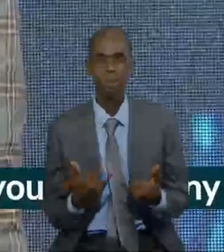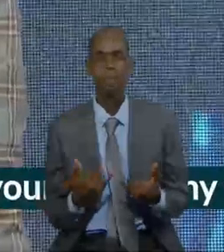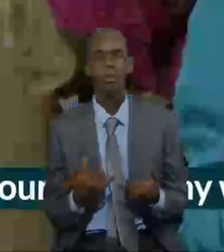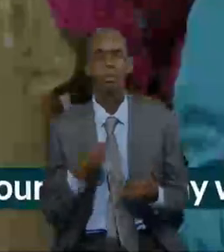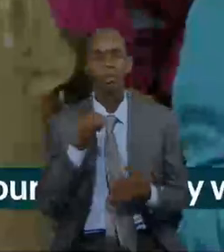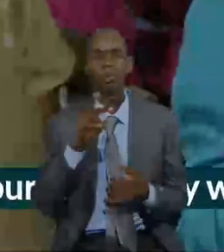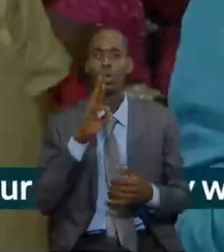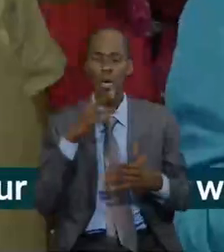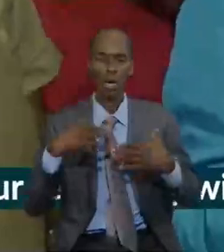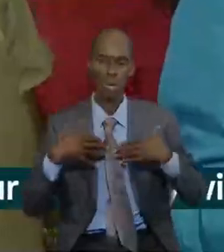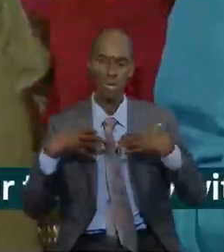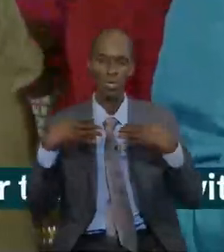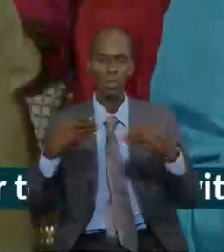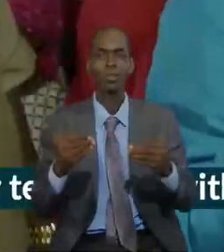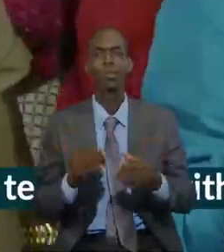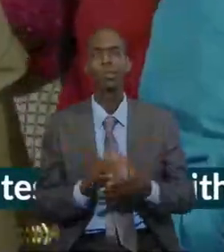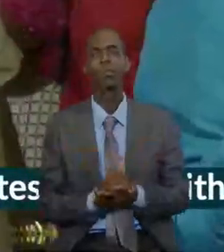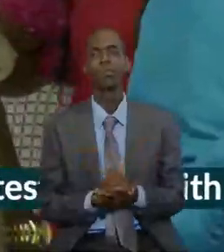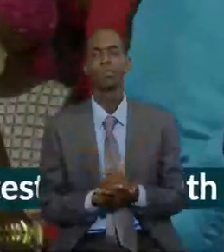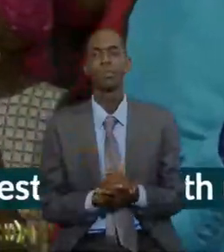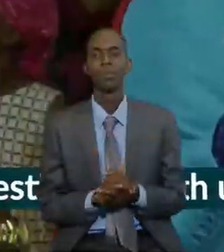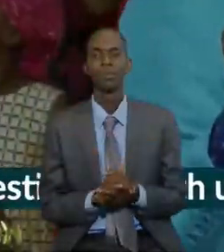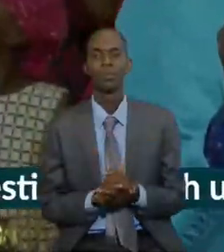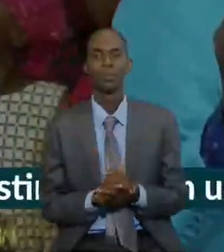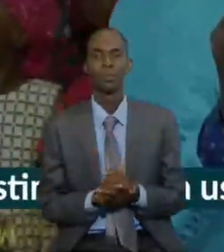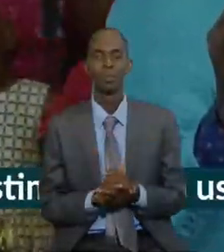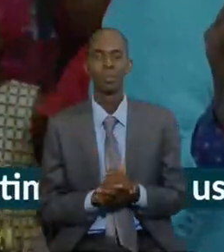fais-le maintenant tu es guéri